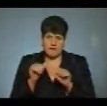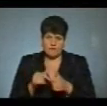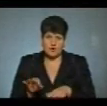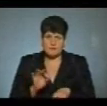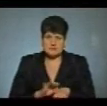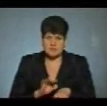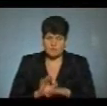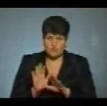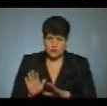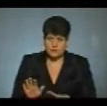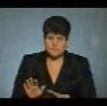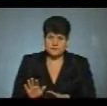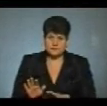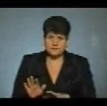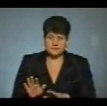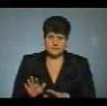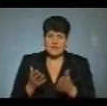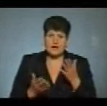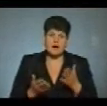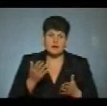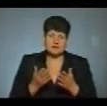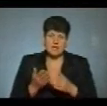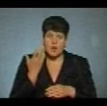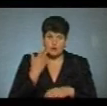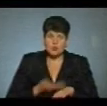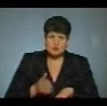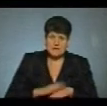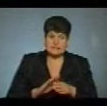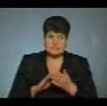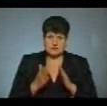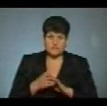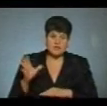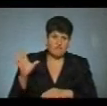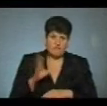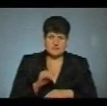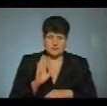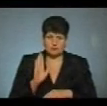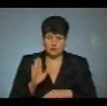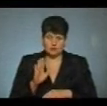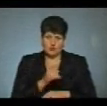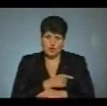захворювання хвороба. Але при ускладненні ситуації вони будуть всі ковід-хворі, будуть